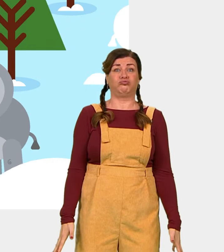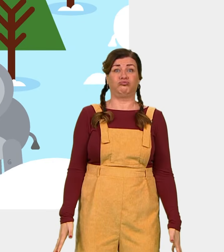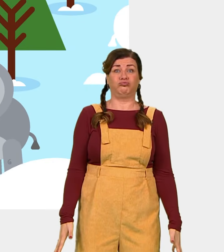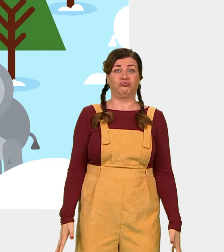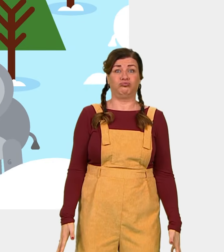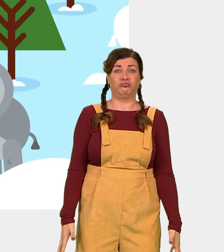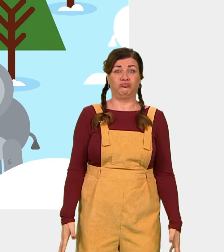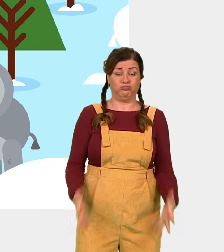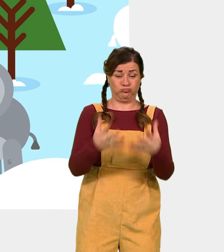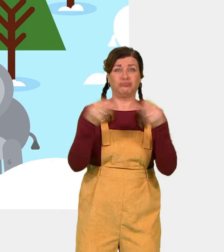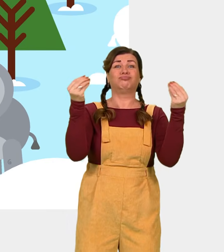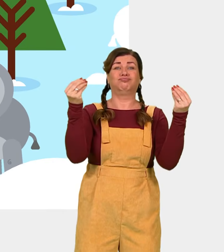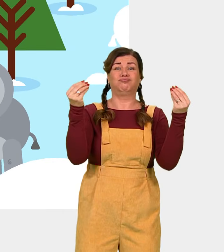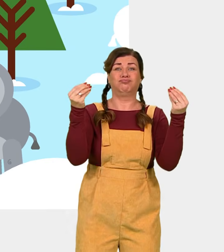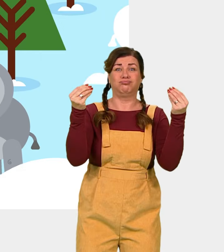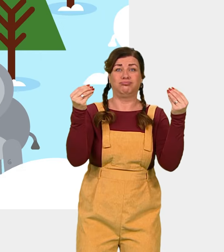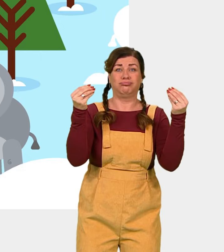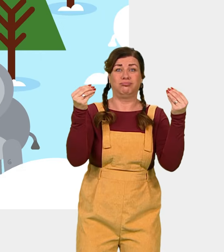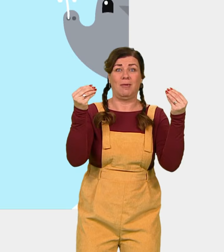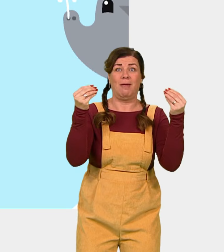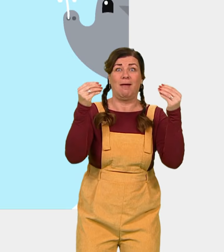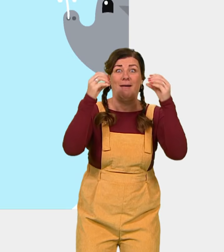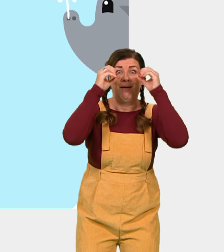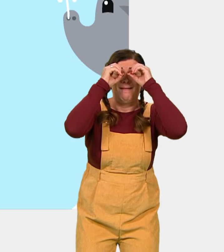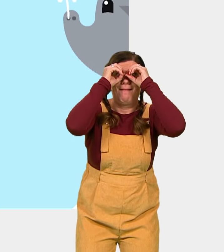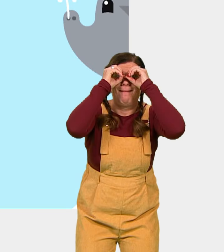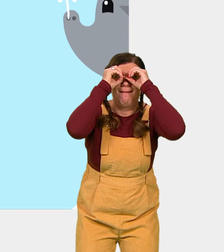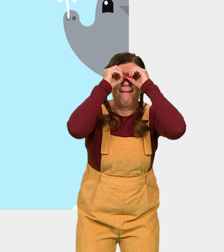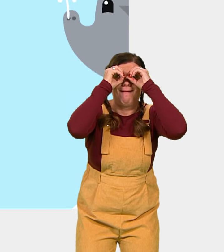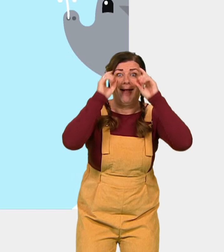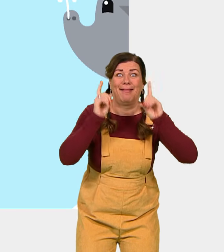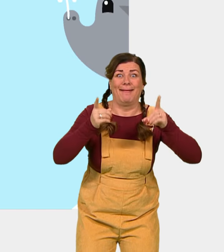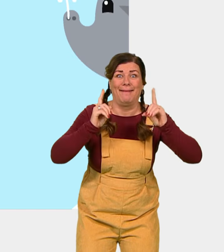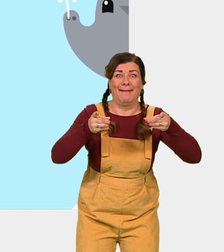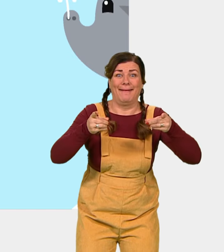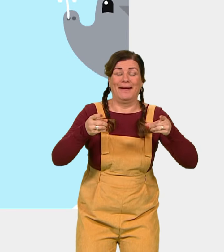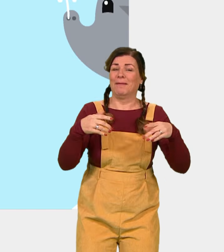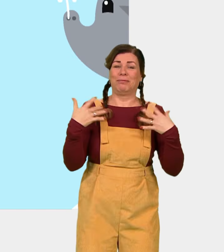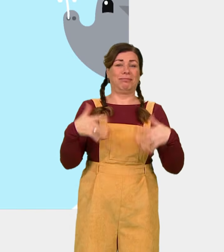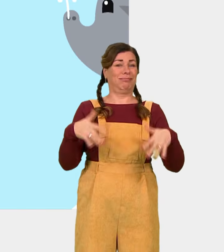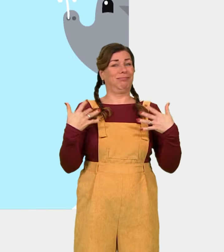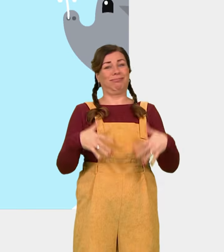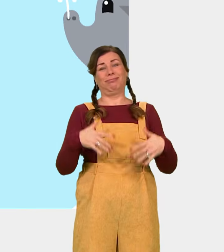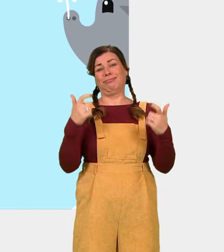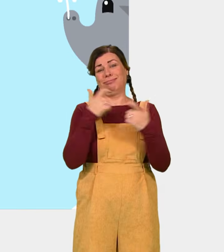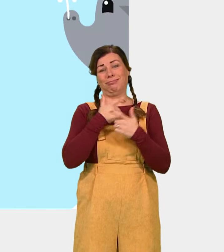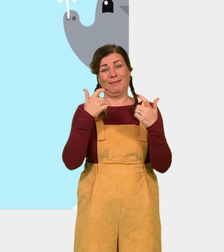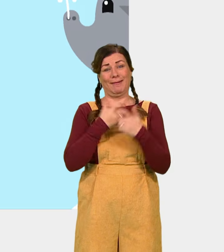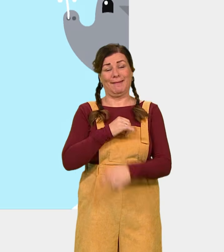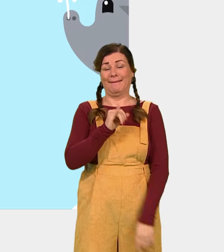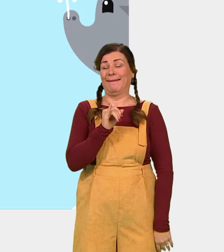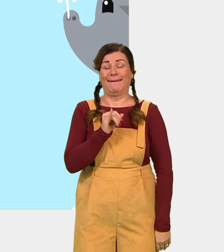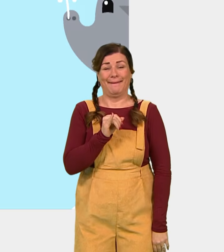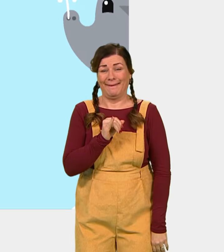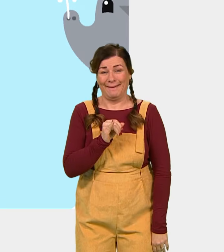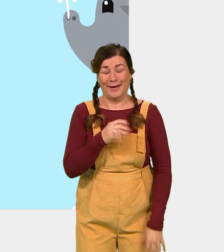orchuddio o'i glistiau i'w bawenne. Y cwbl oedd i'w weld oedd 2 lyged fach frown